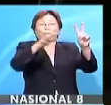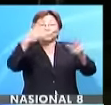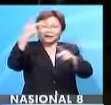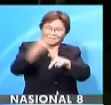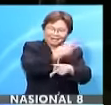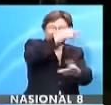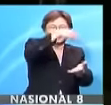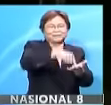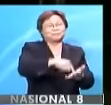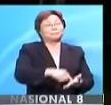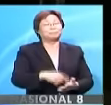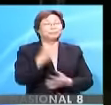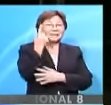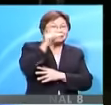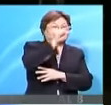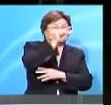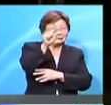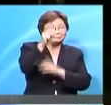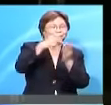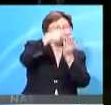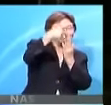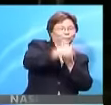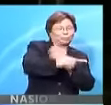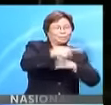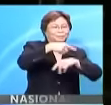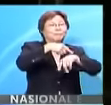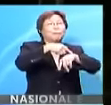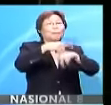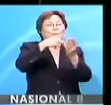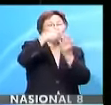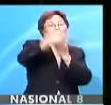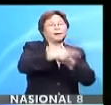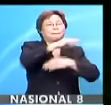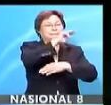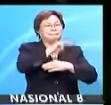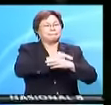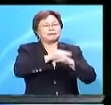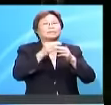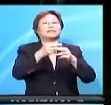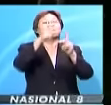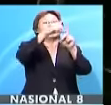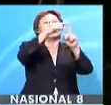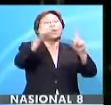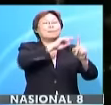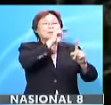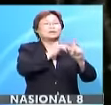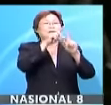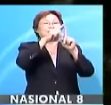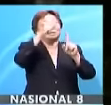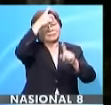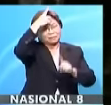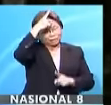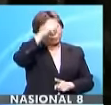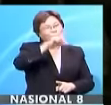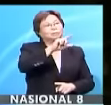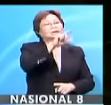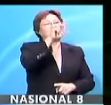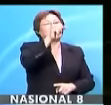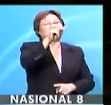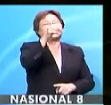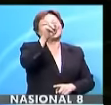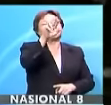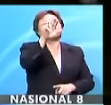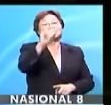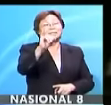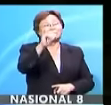kali ini. Dan sebentar saja lagi program ini bakal dirasmikan oleh Menteri Pelancongan dan Kebudayaan, iaitu Yang Berhormat